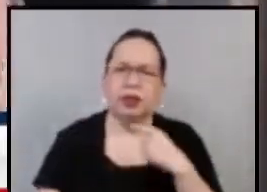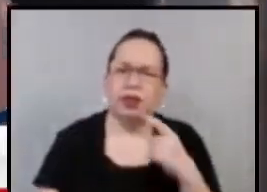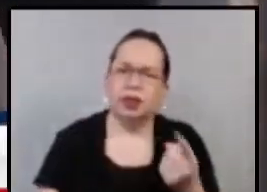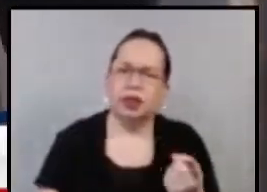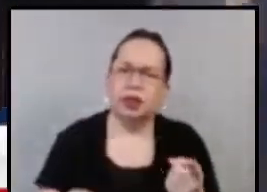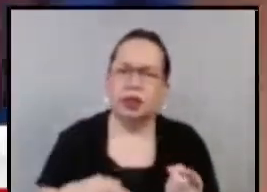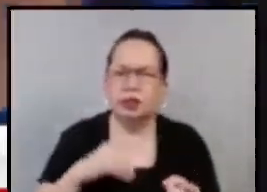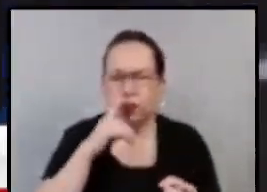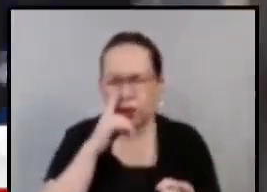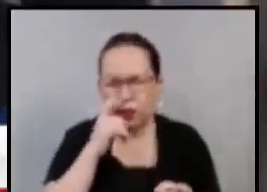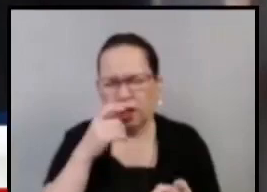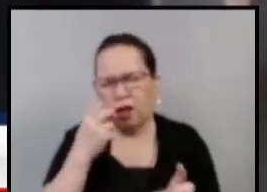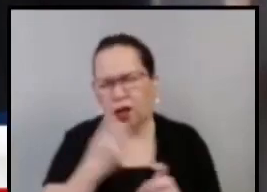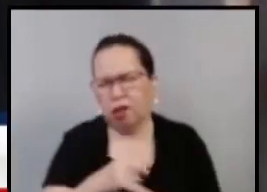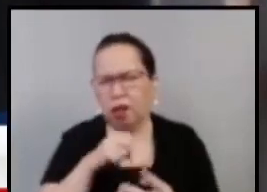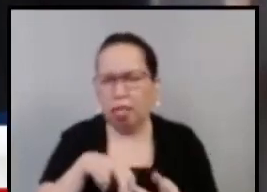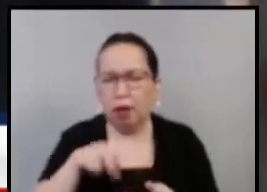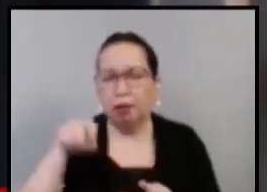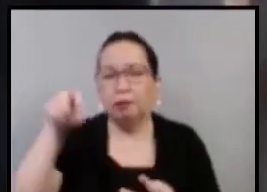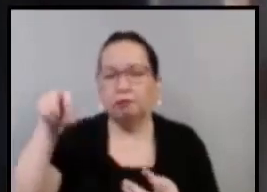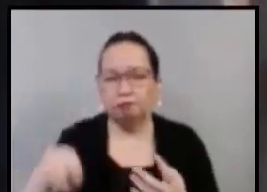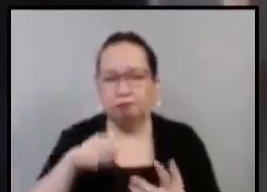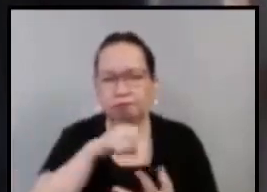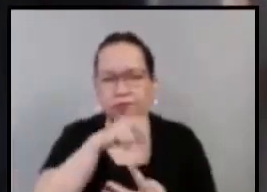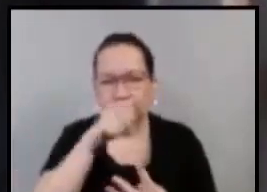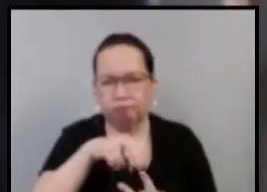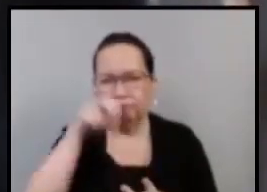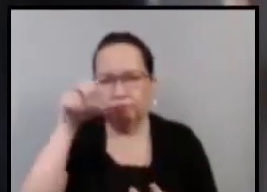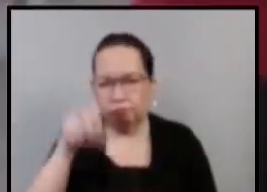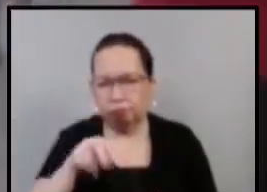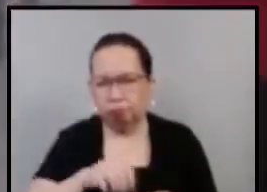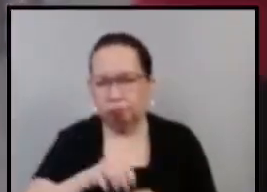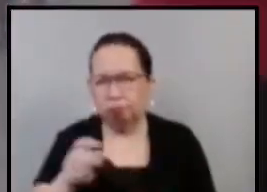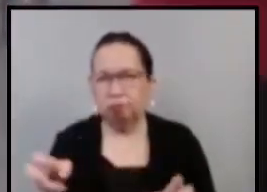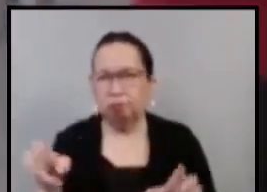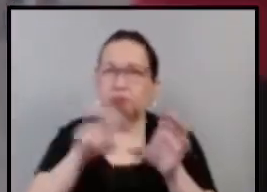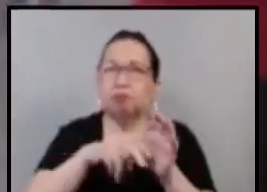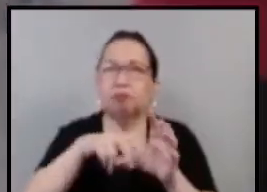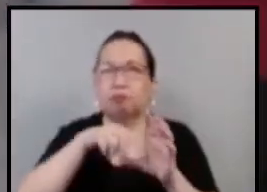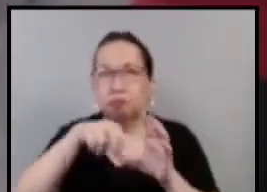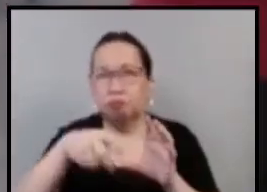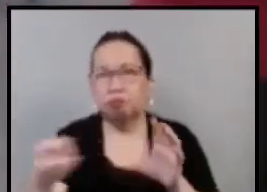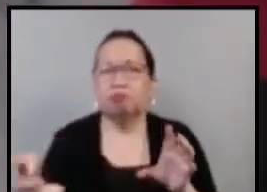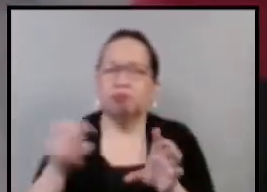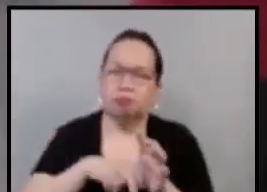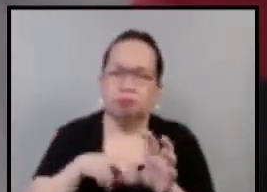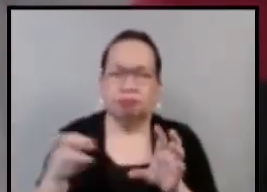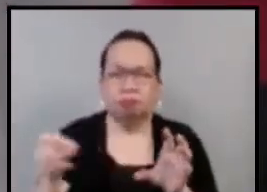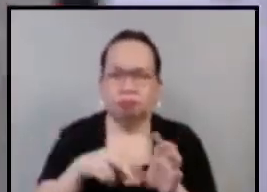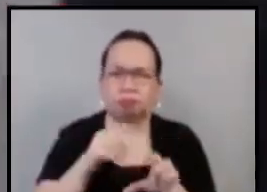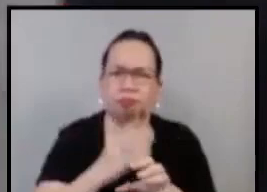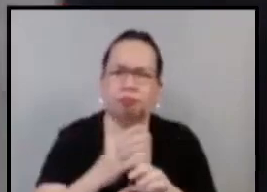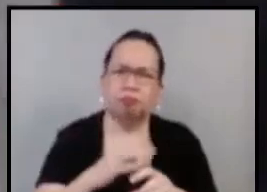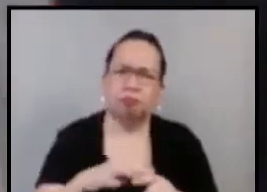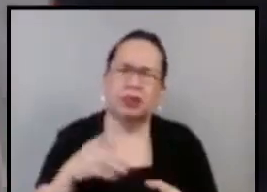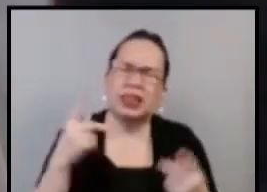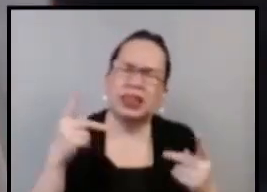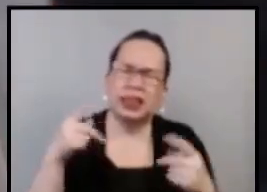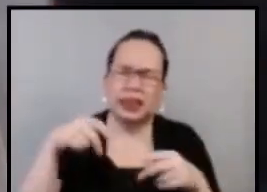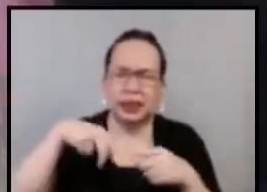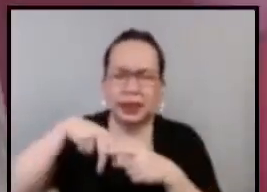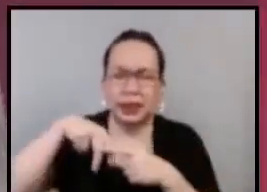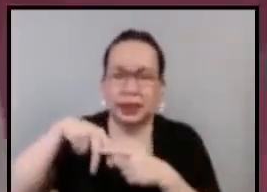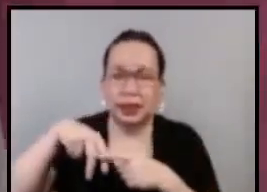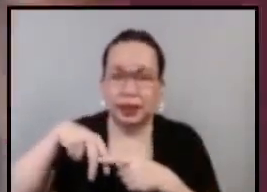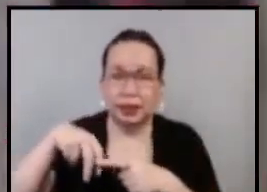ng panikpanaog eh. Ha, mahirap na, masakit na sa tuhod. Pero mas maganda na rin sa ngayon kasi hindi na